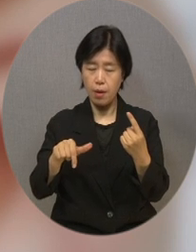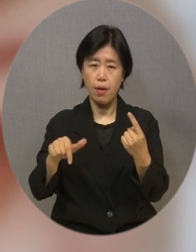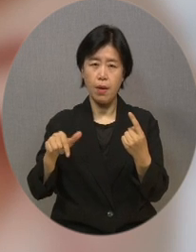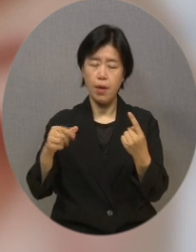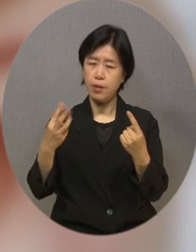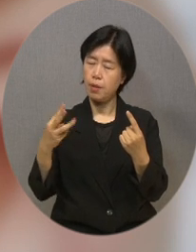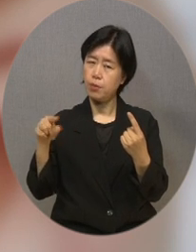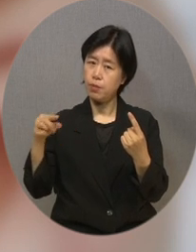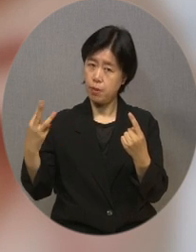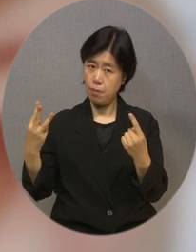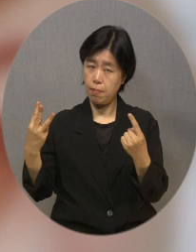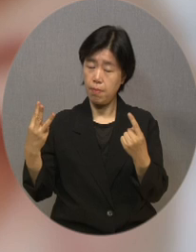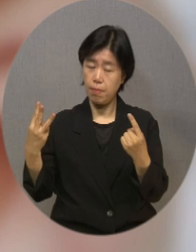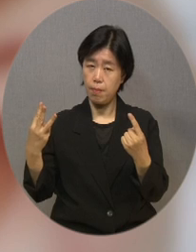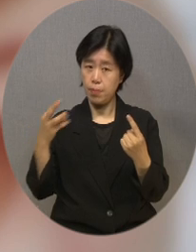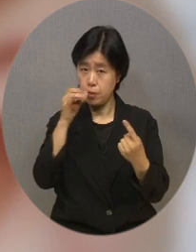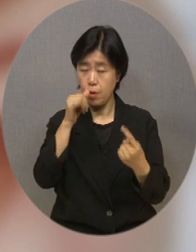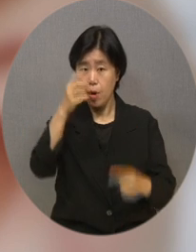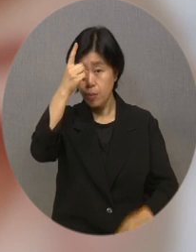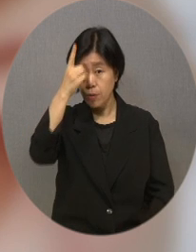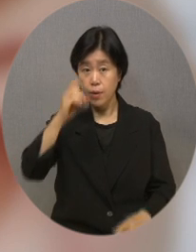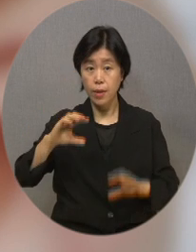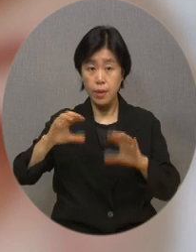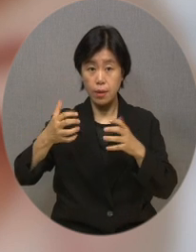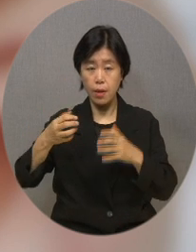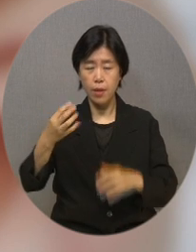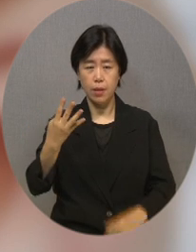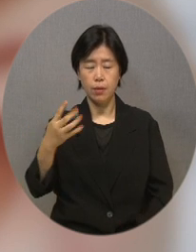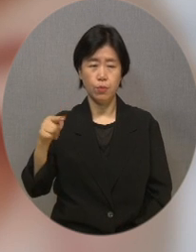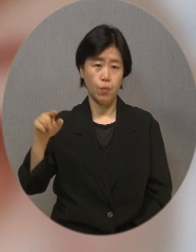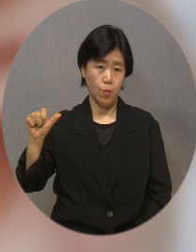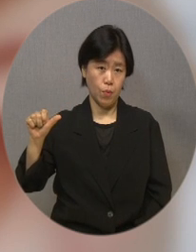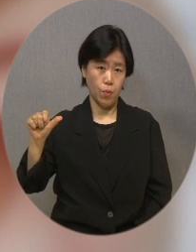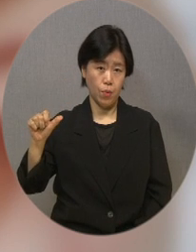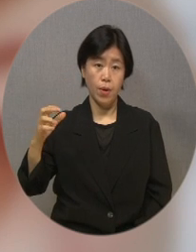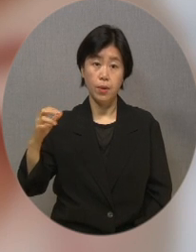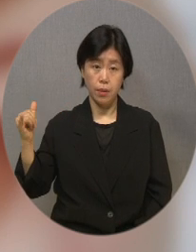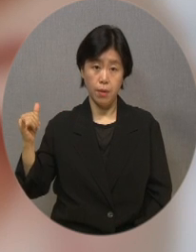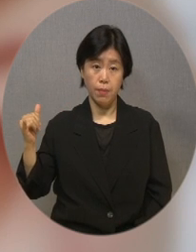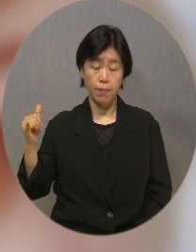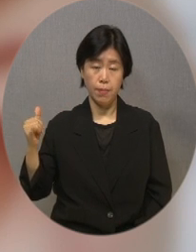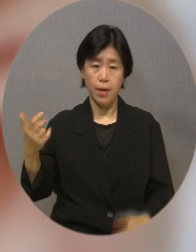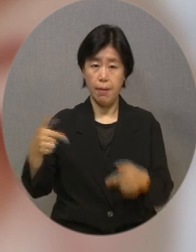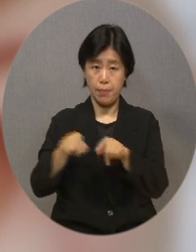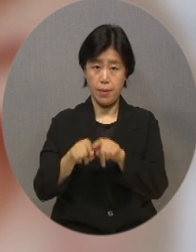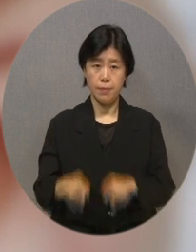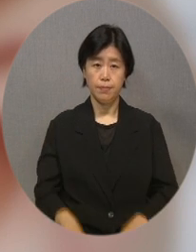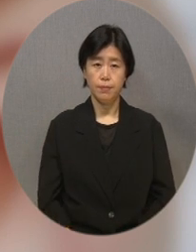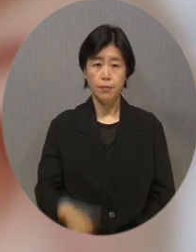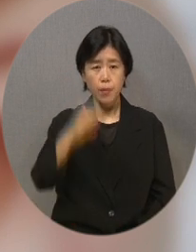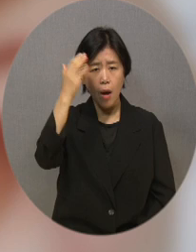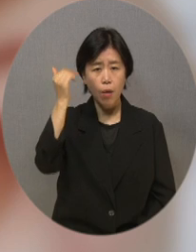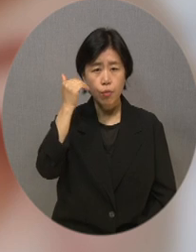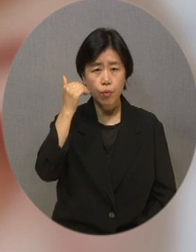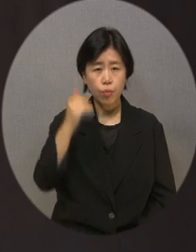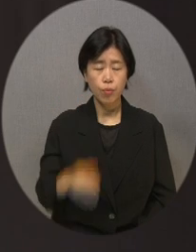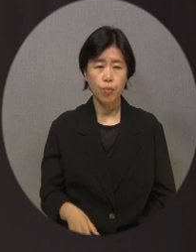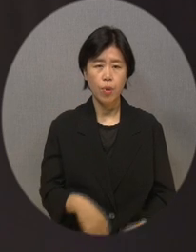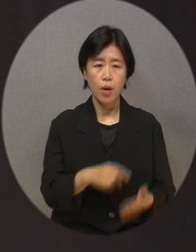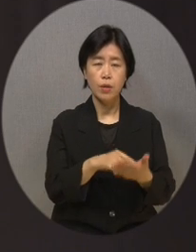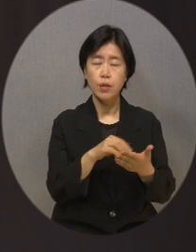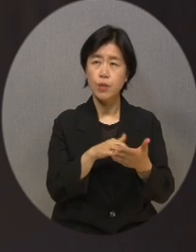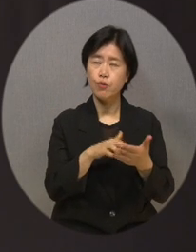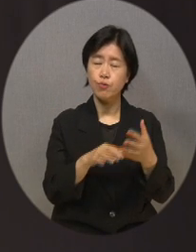이제 4.5명 수준이고요. 우리나라는 2.4명 수준으로 선진국 중에서 좀 약한 측에 속합니다.